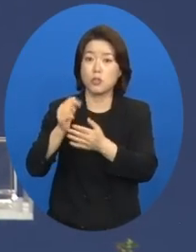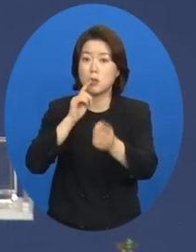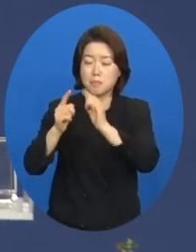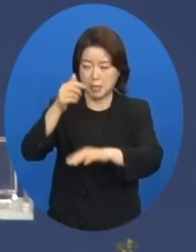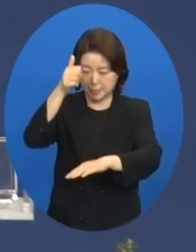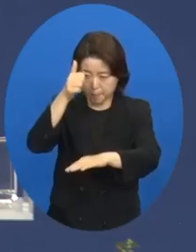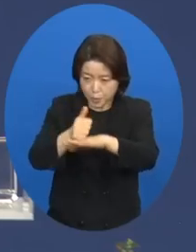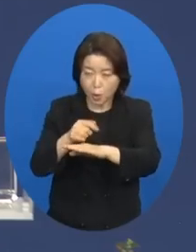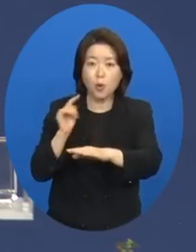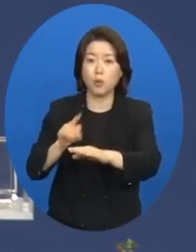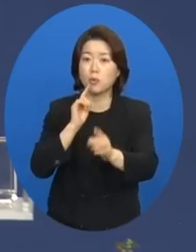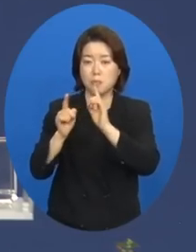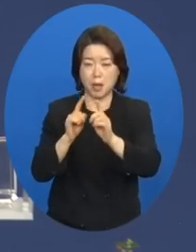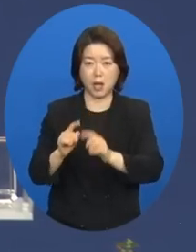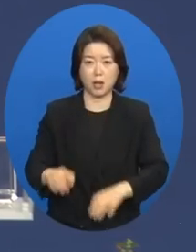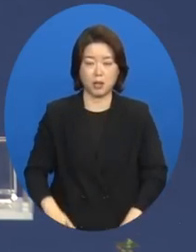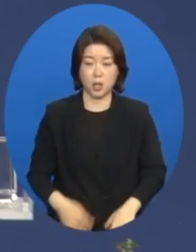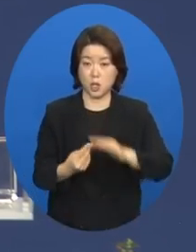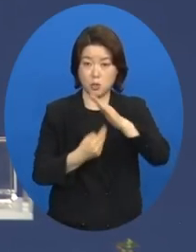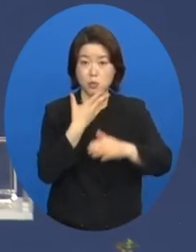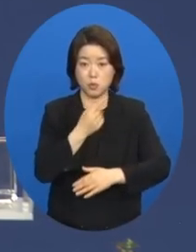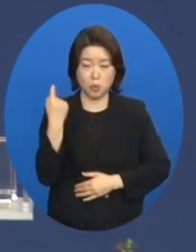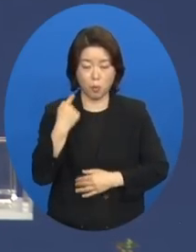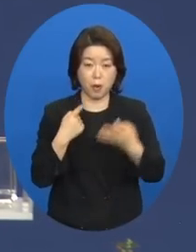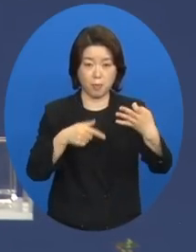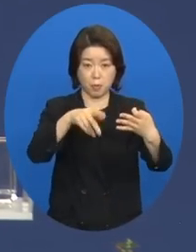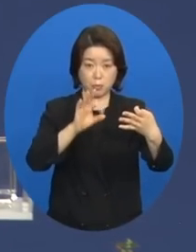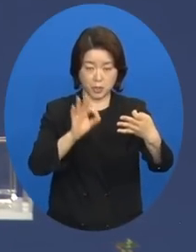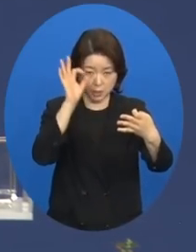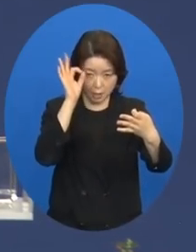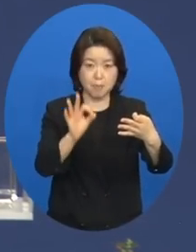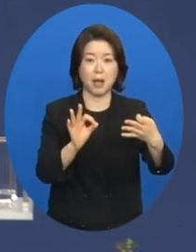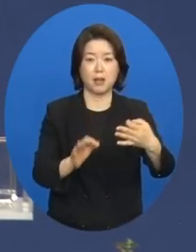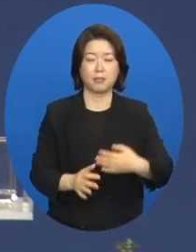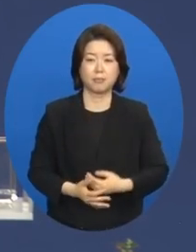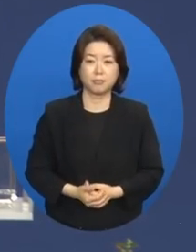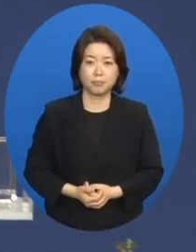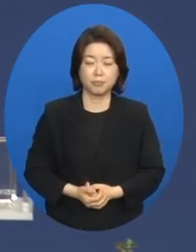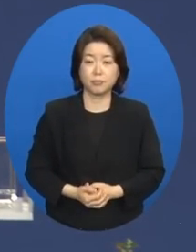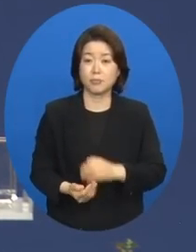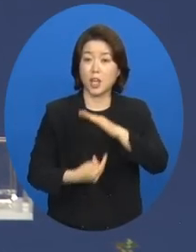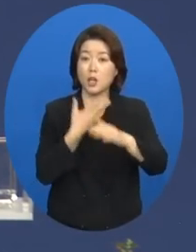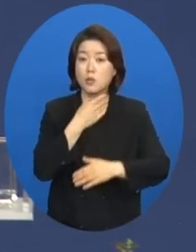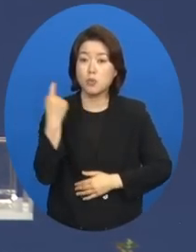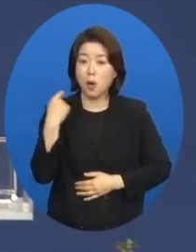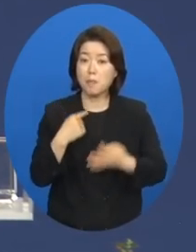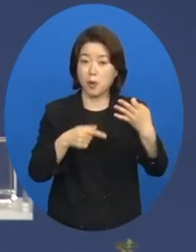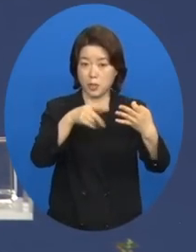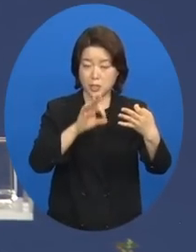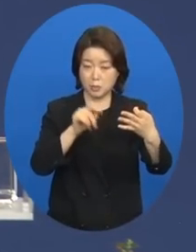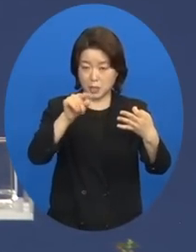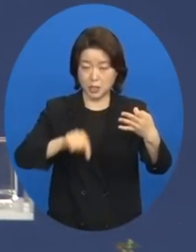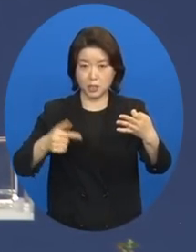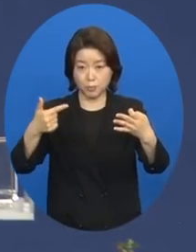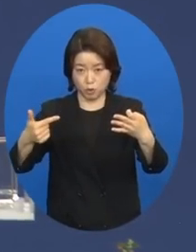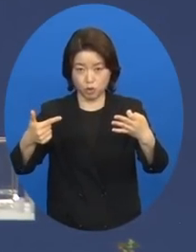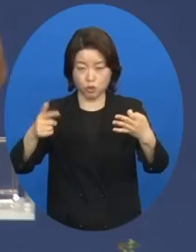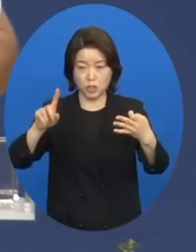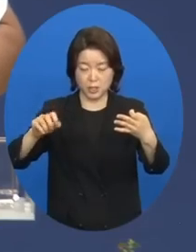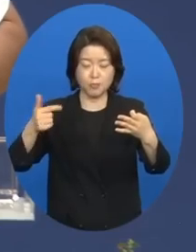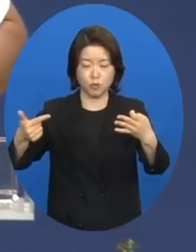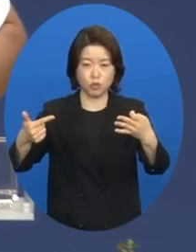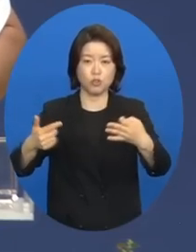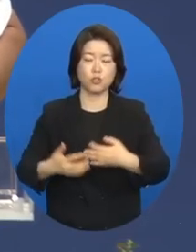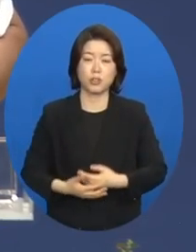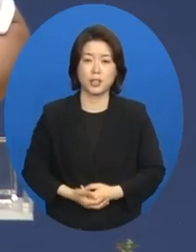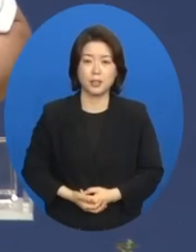결론 같은 말씀을 우리 요한복음 14장을 한번 가보시겠습니다. 요한복음 14장 16절에 보시면요,